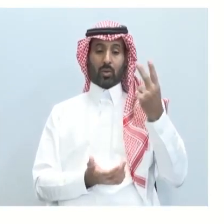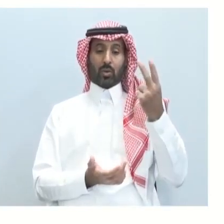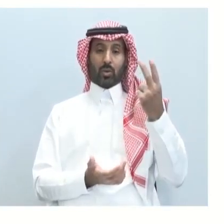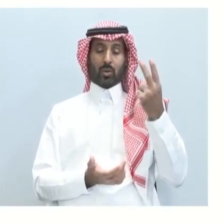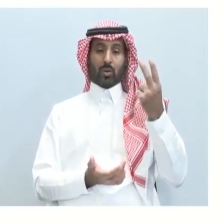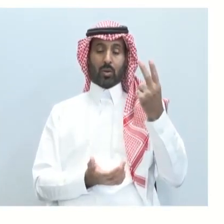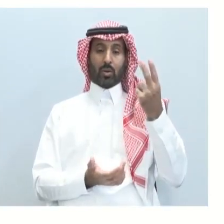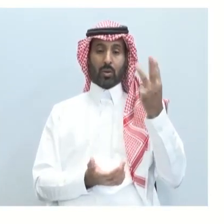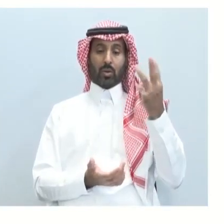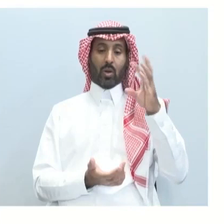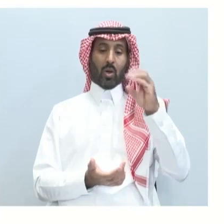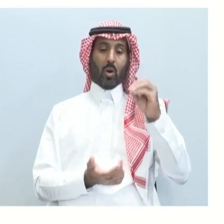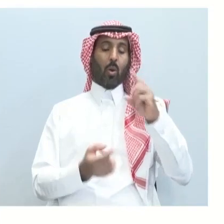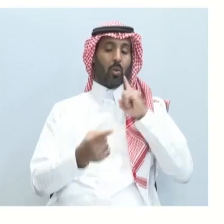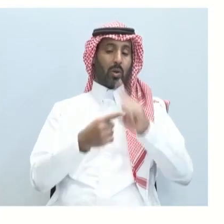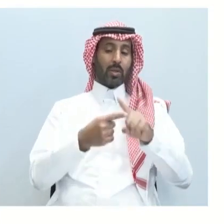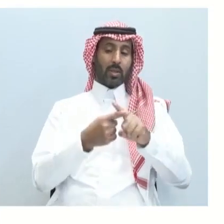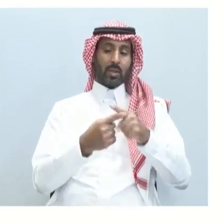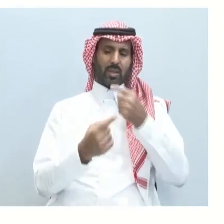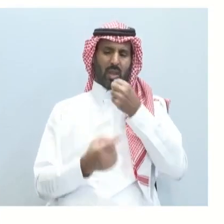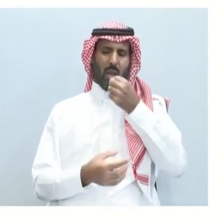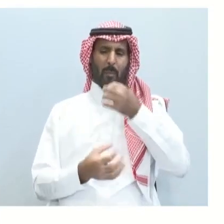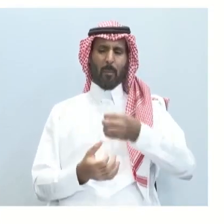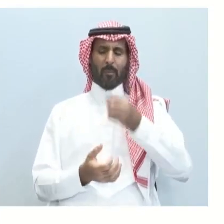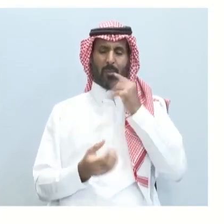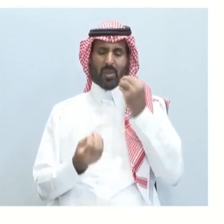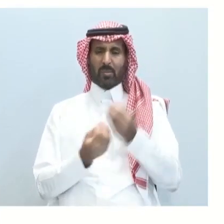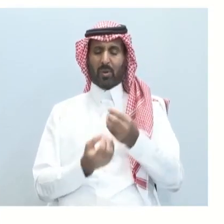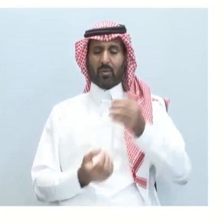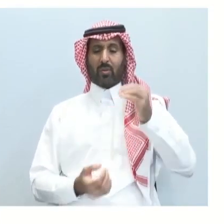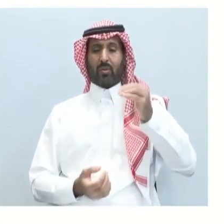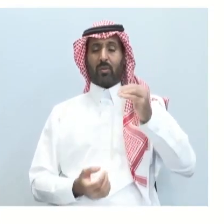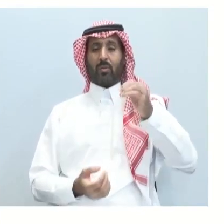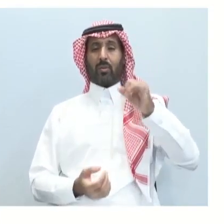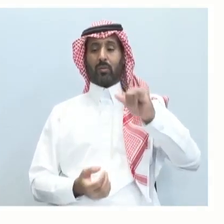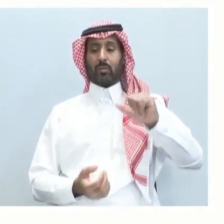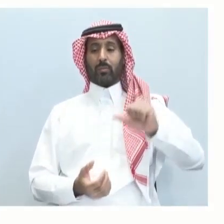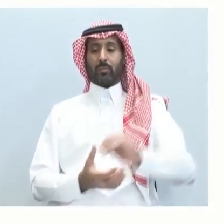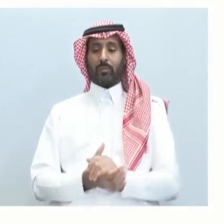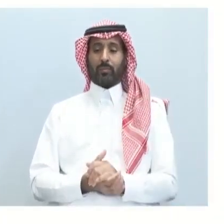موجب ايون الهيدرونيوم يصنف على انه ايش حمض مرافق حمض مرافق